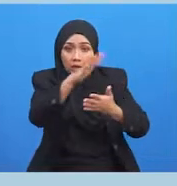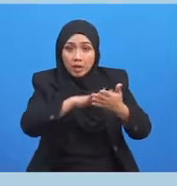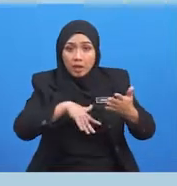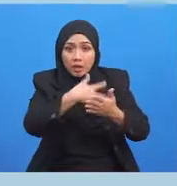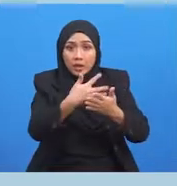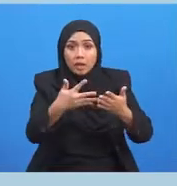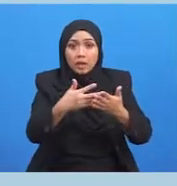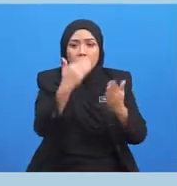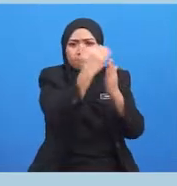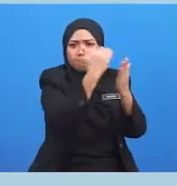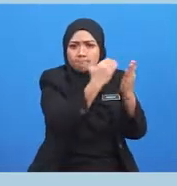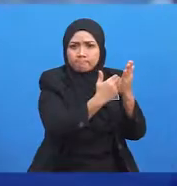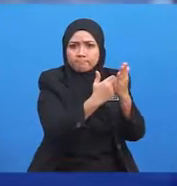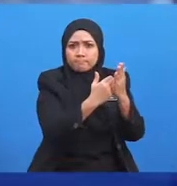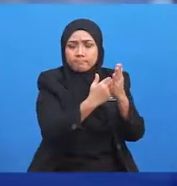dan graf.